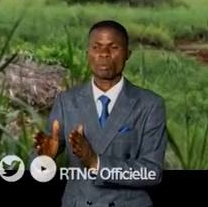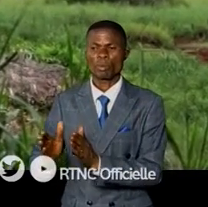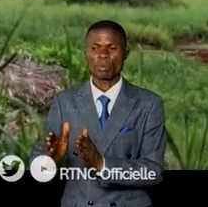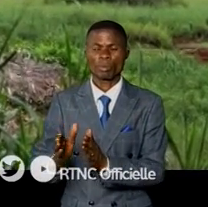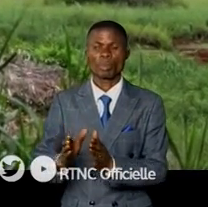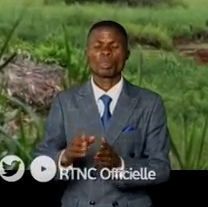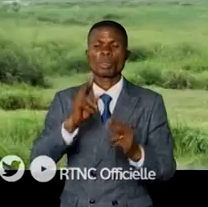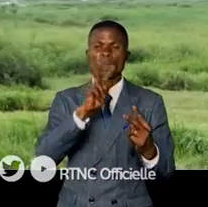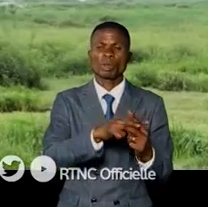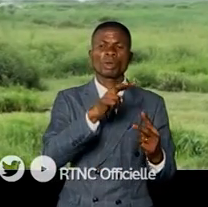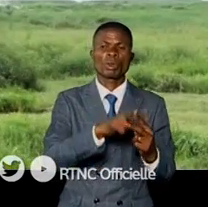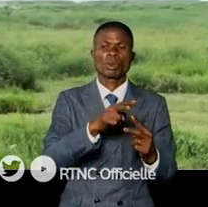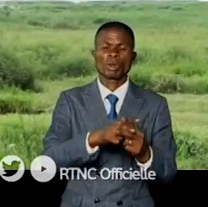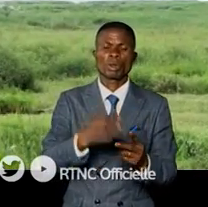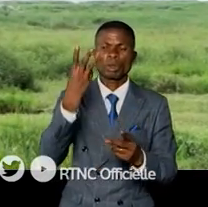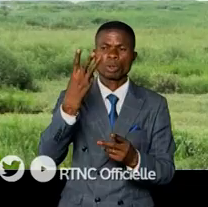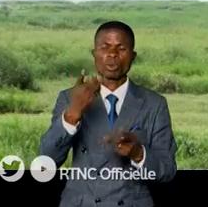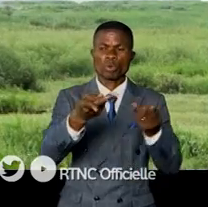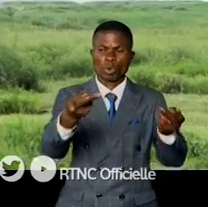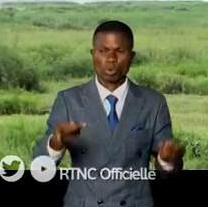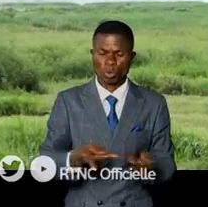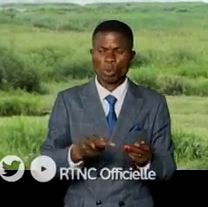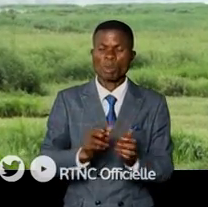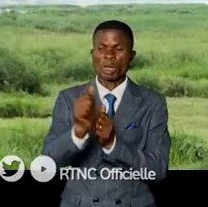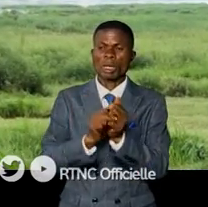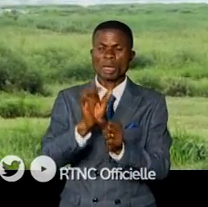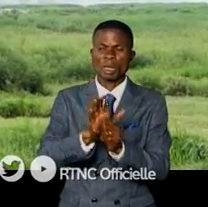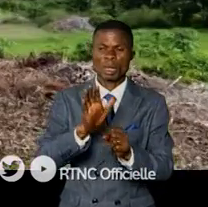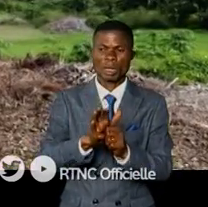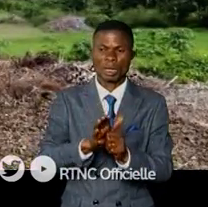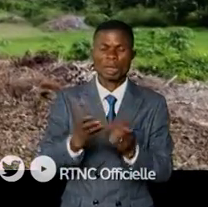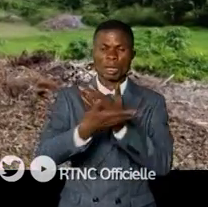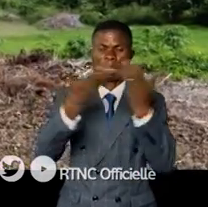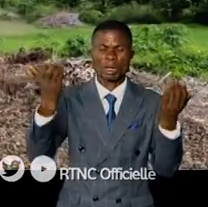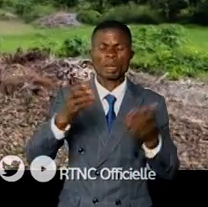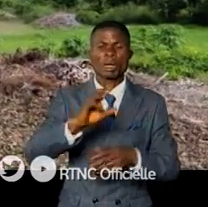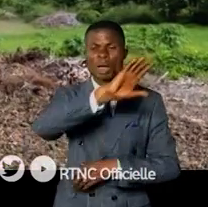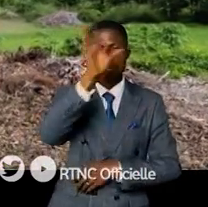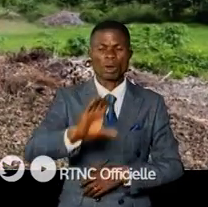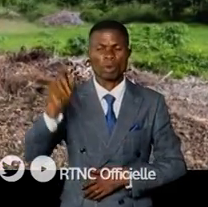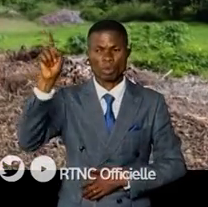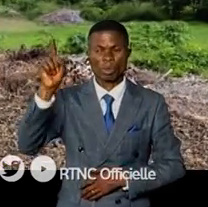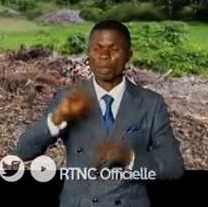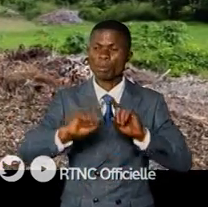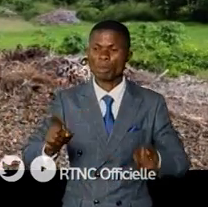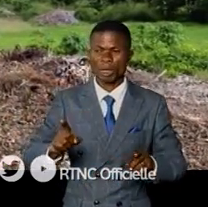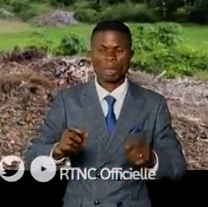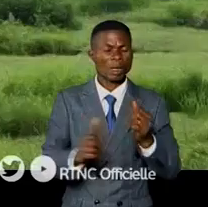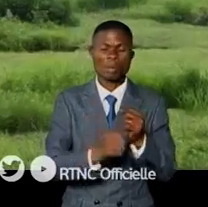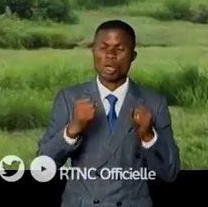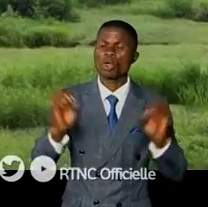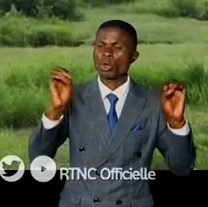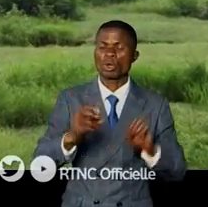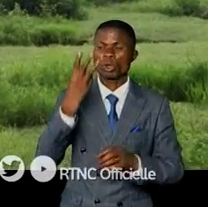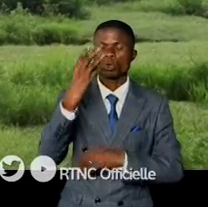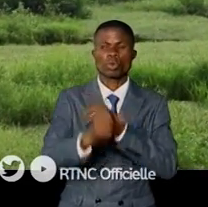stricte préservation des trois espaces de biodiversité dont la baie d'Engaliema. Malheureusement, nous assistons impuissants depuis